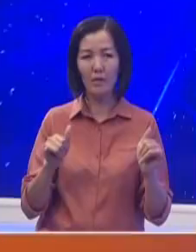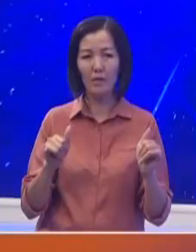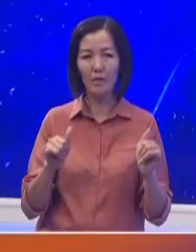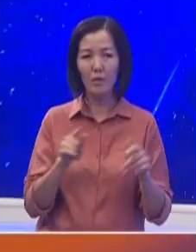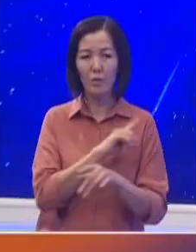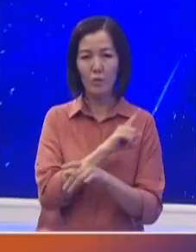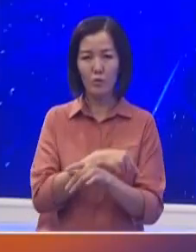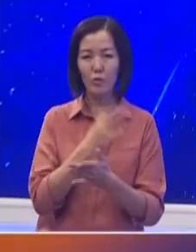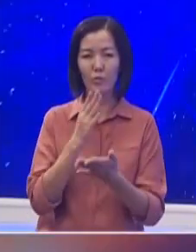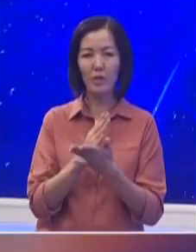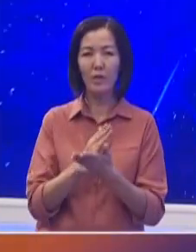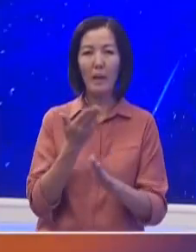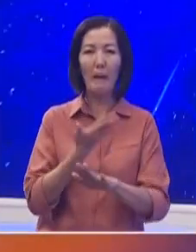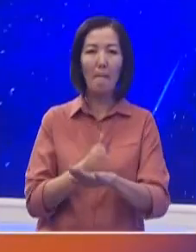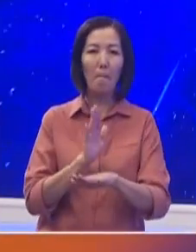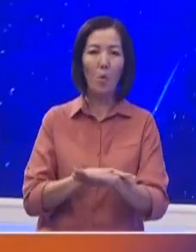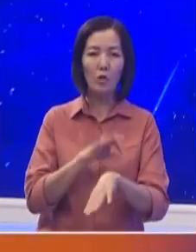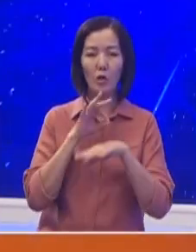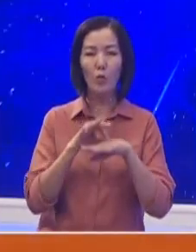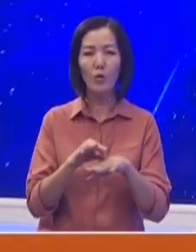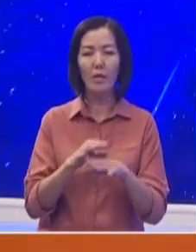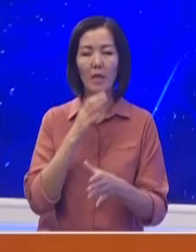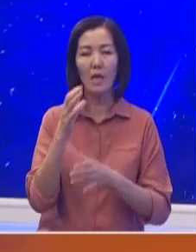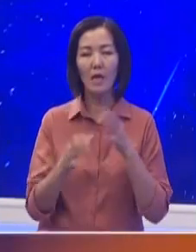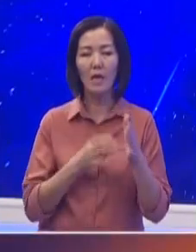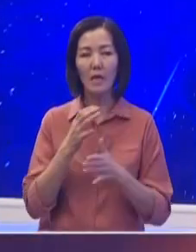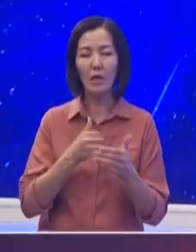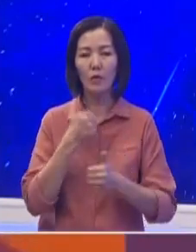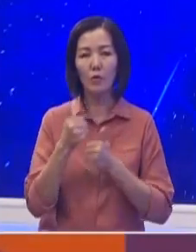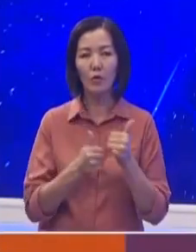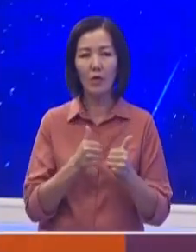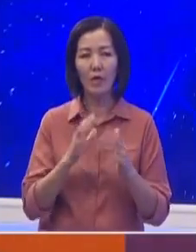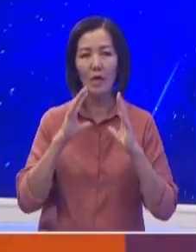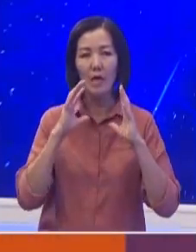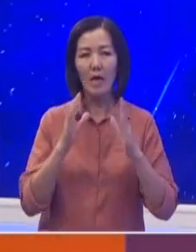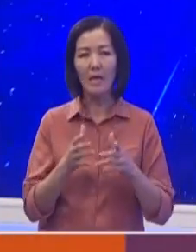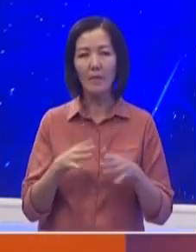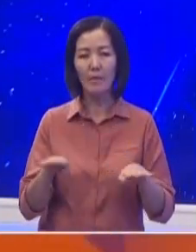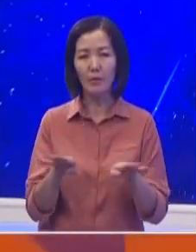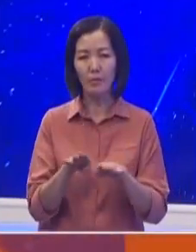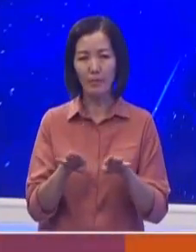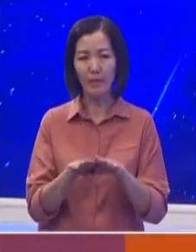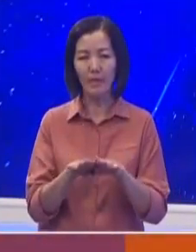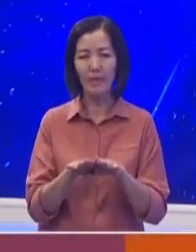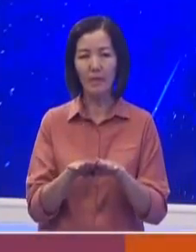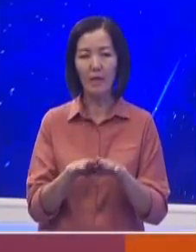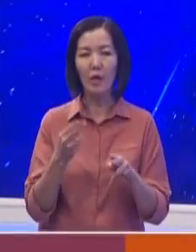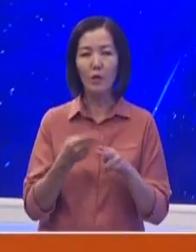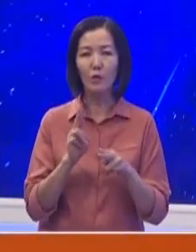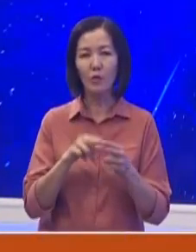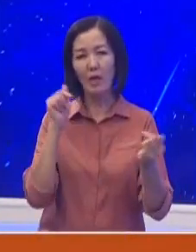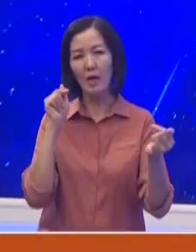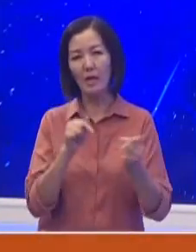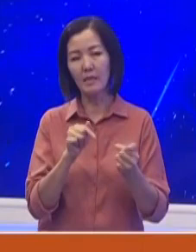жатыр. Польшада өтетін балуандар бәсекесі халықаралық турнир болғанымен әлем біріншілігінен кем түспейді дейді атлет. Сонымен қатар